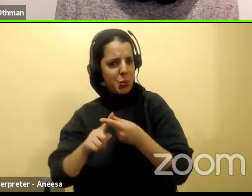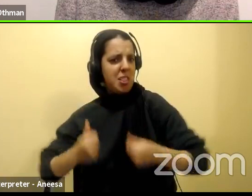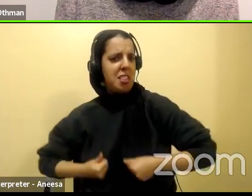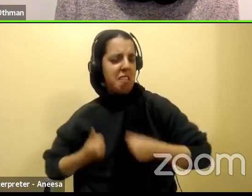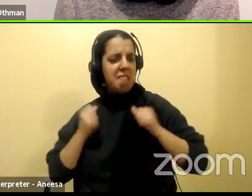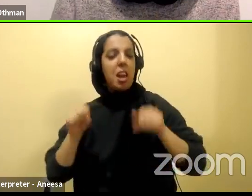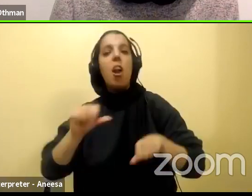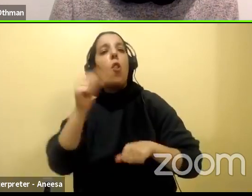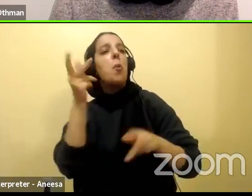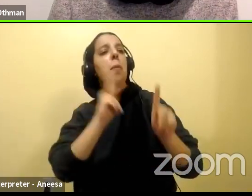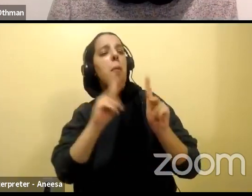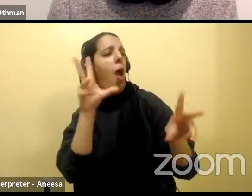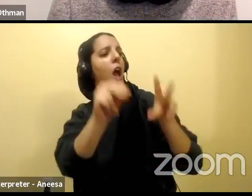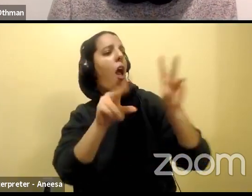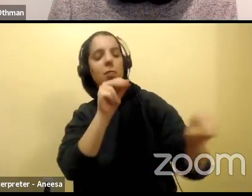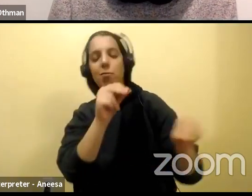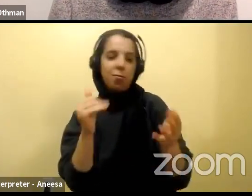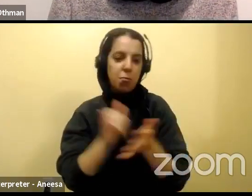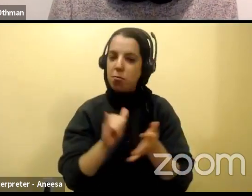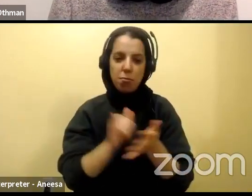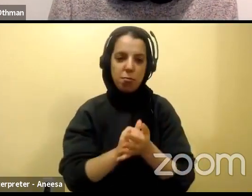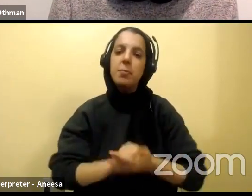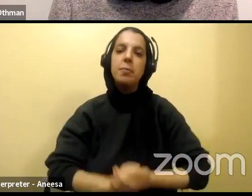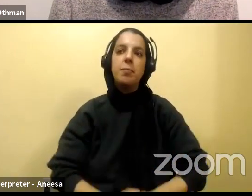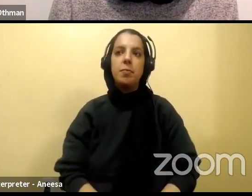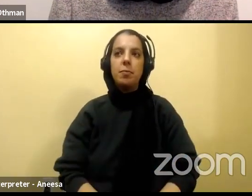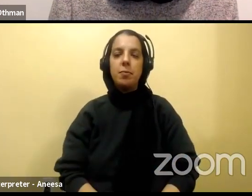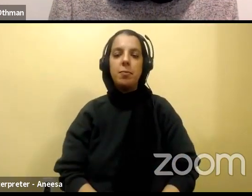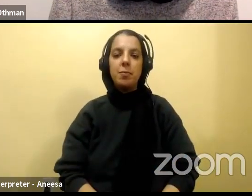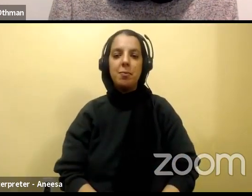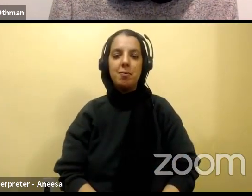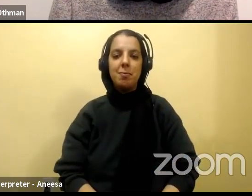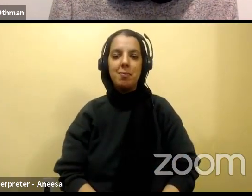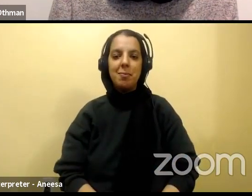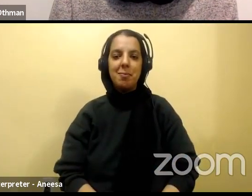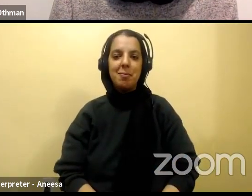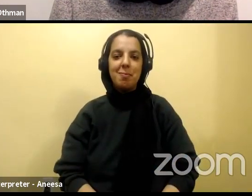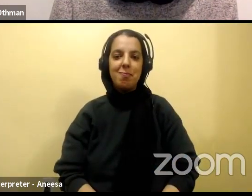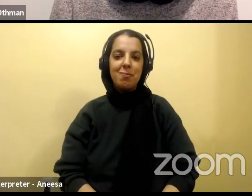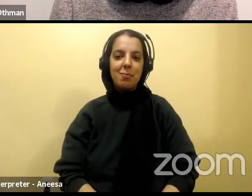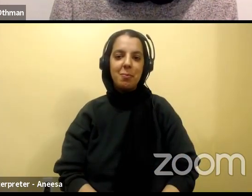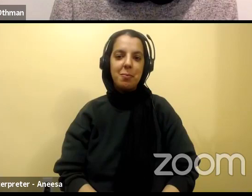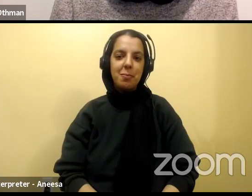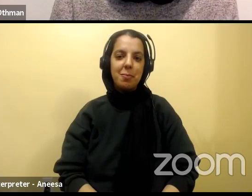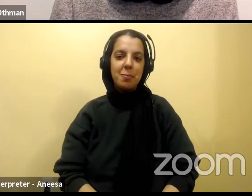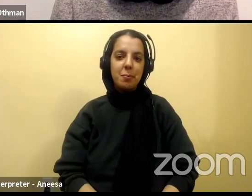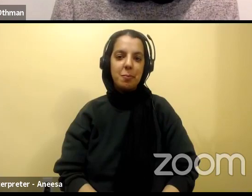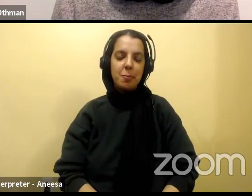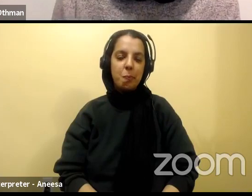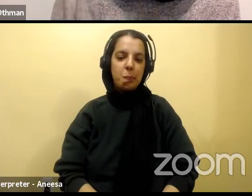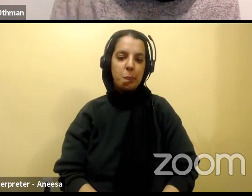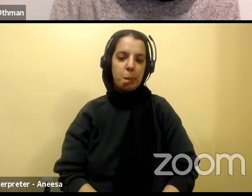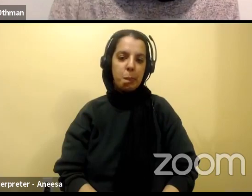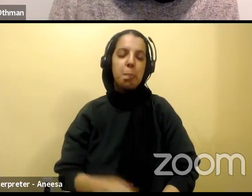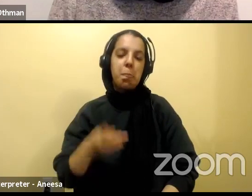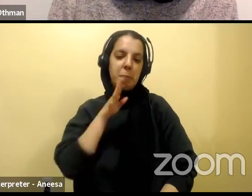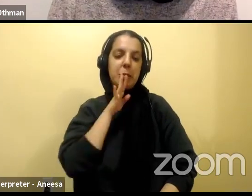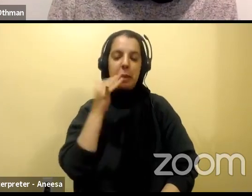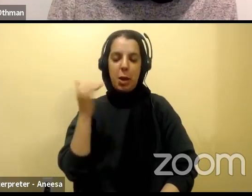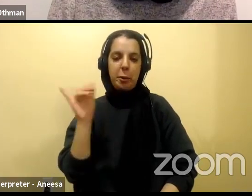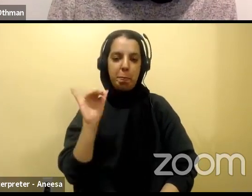that. طبعاً أنا خلصت الثانوية العامة